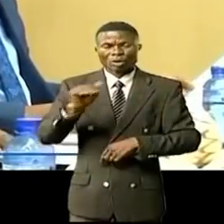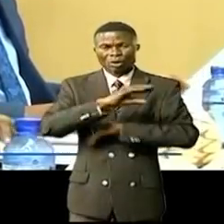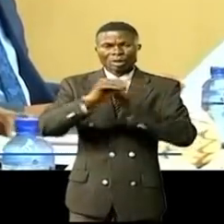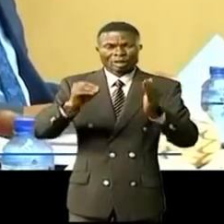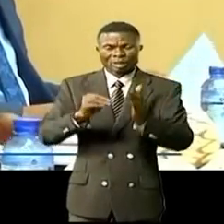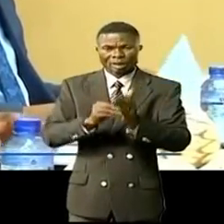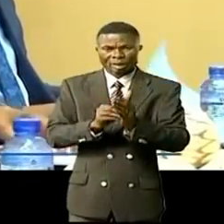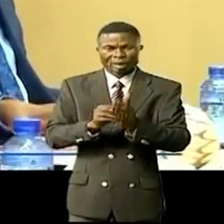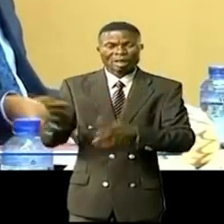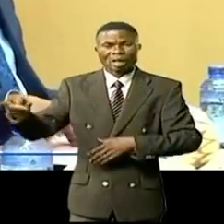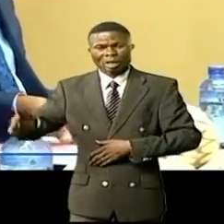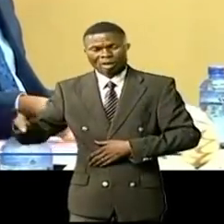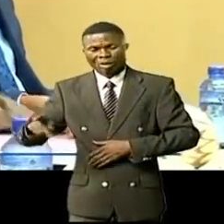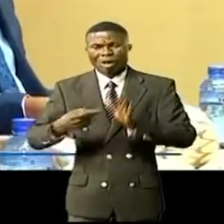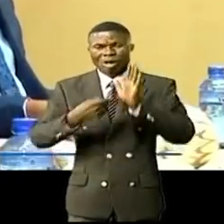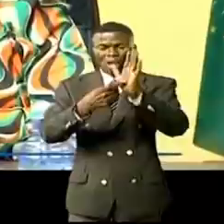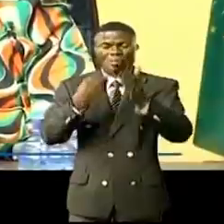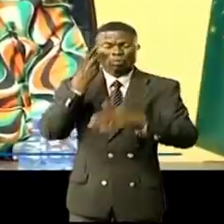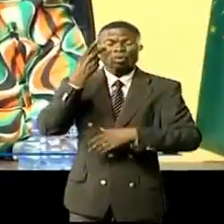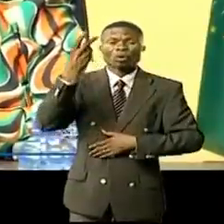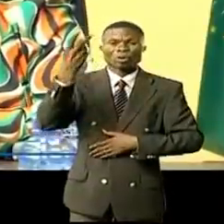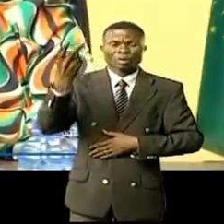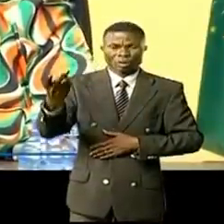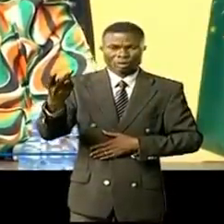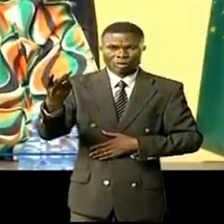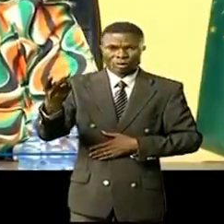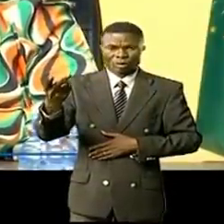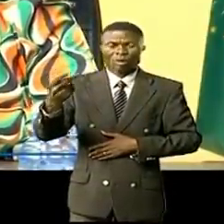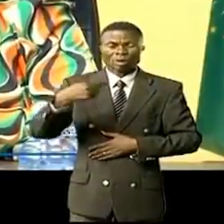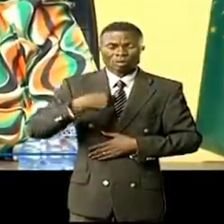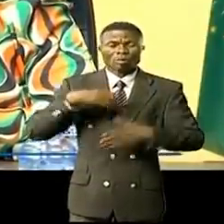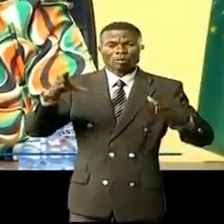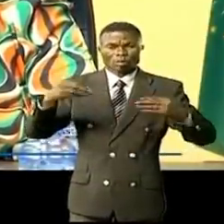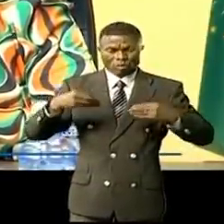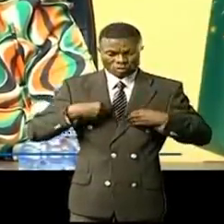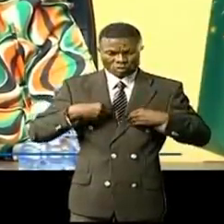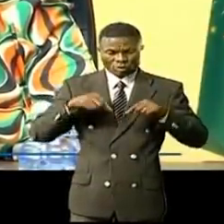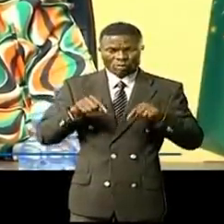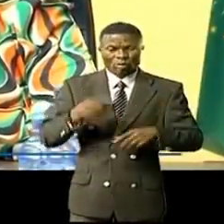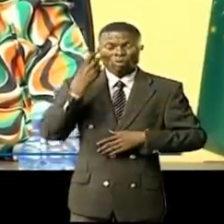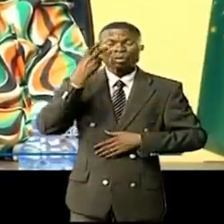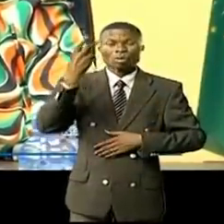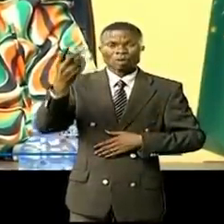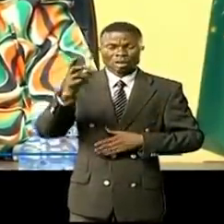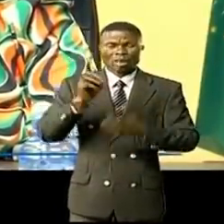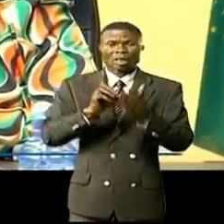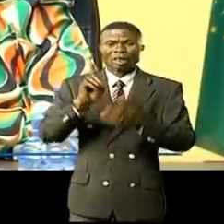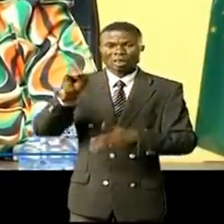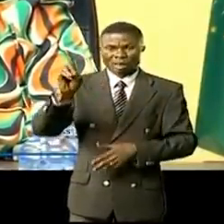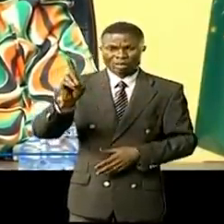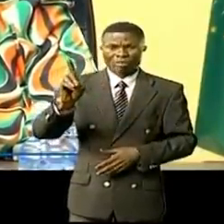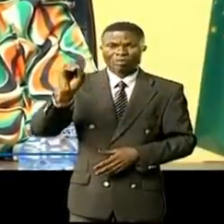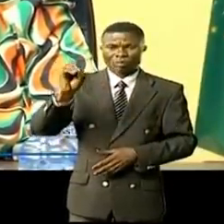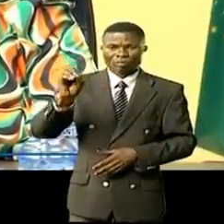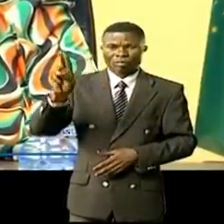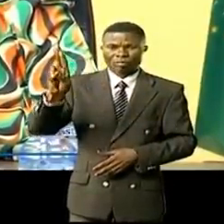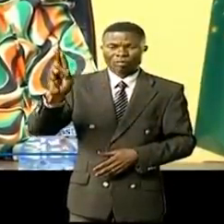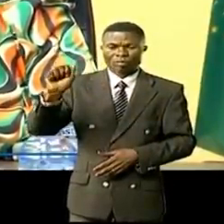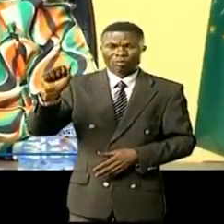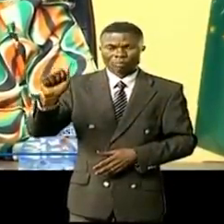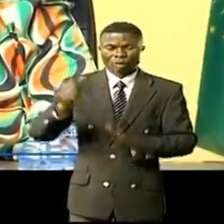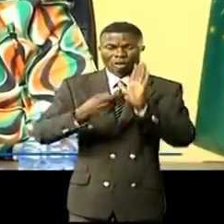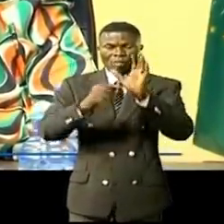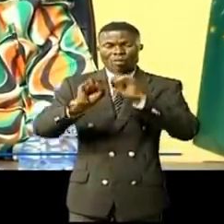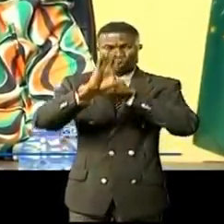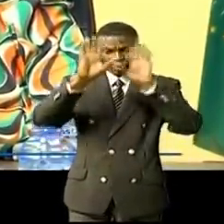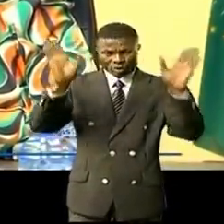provinciaux de la DGDA, a présenté sa vision. J'ose croire qu'à ce stade, ma vision de la douane a été suffisamment dévoilée.